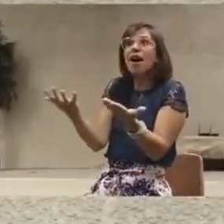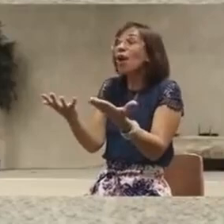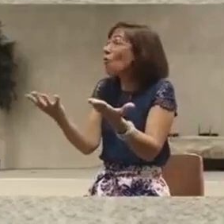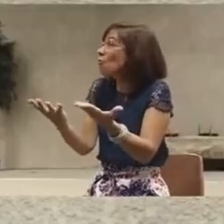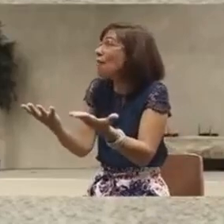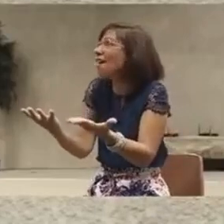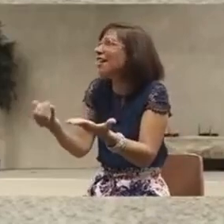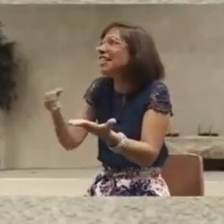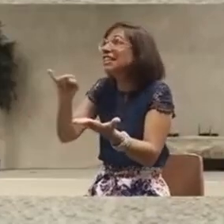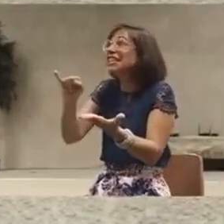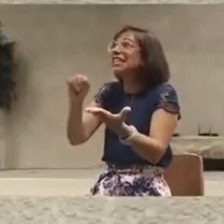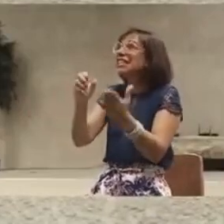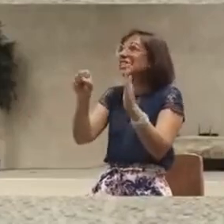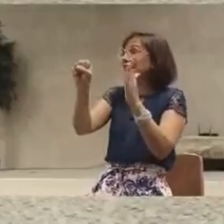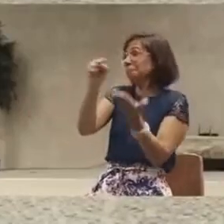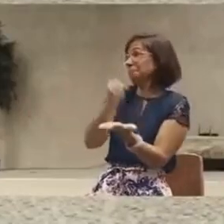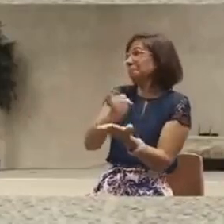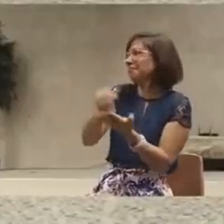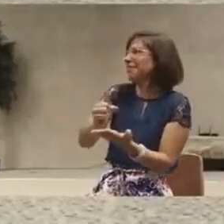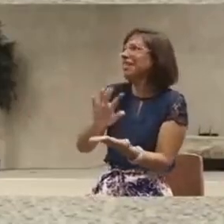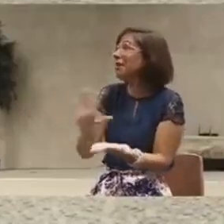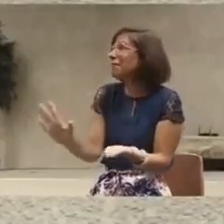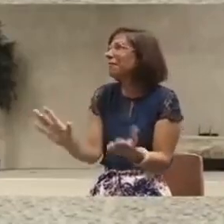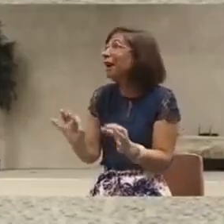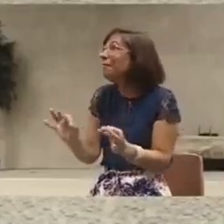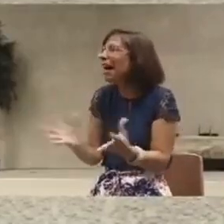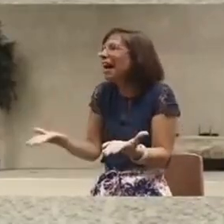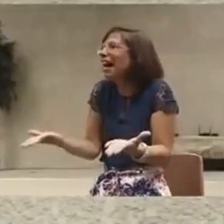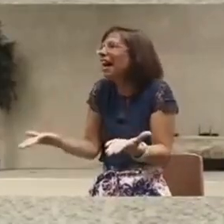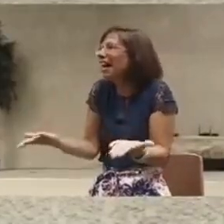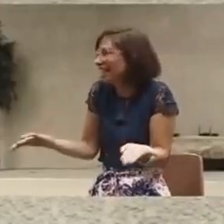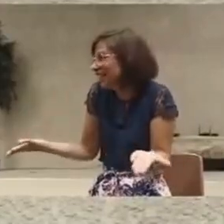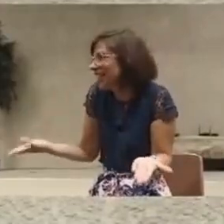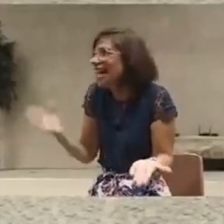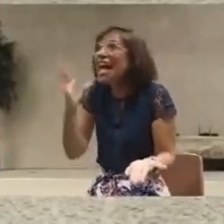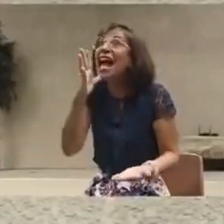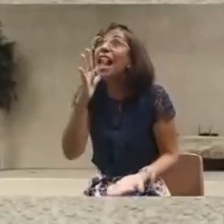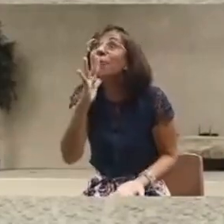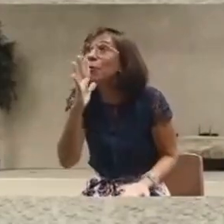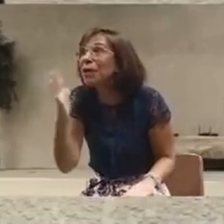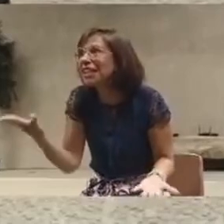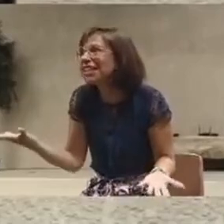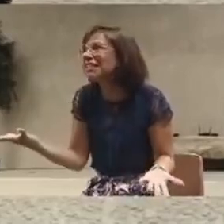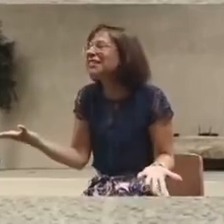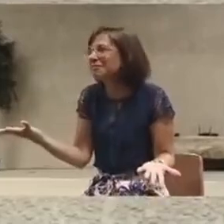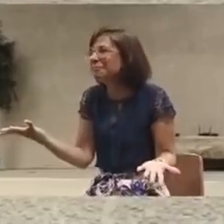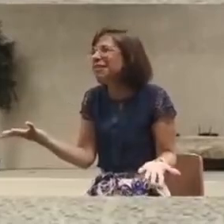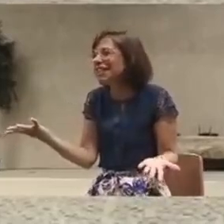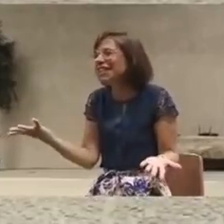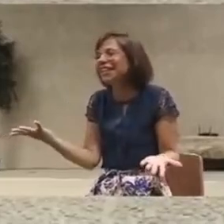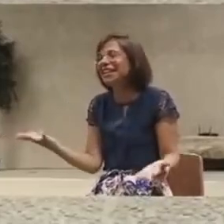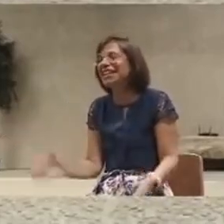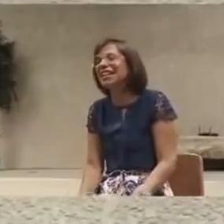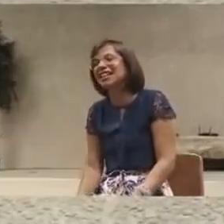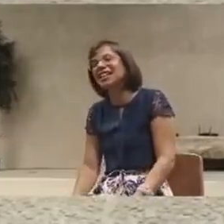appris? Quelles sont mes capacités? Et justement, c'est ces tests qui vont faire